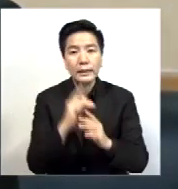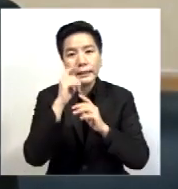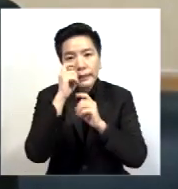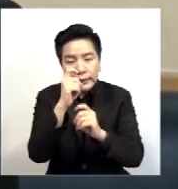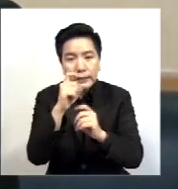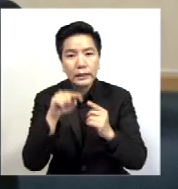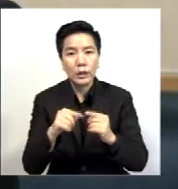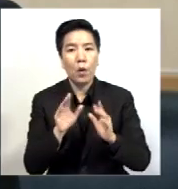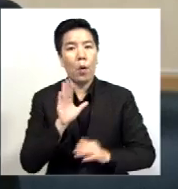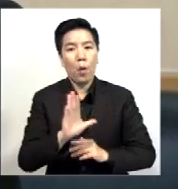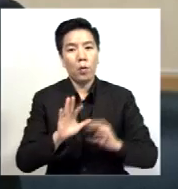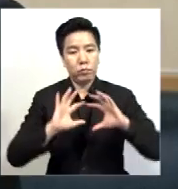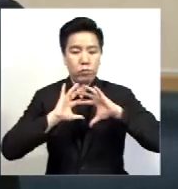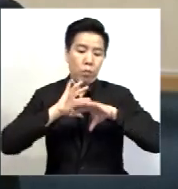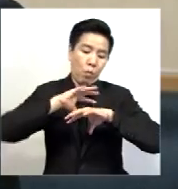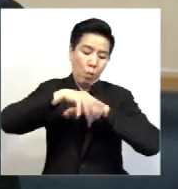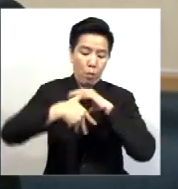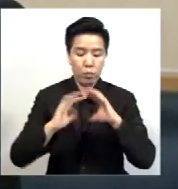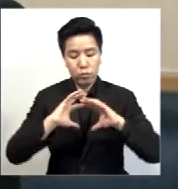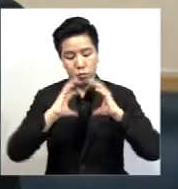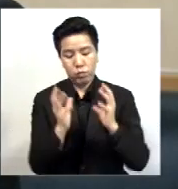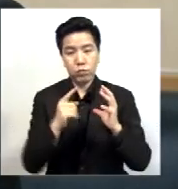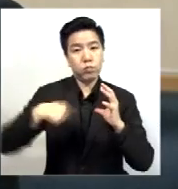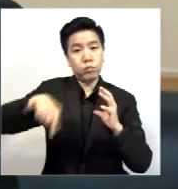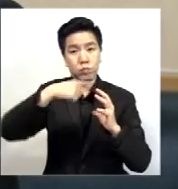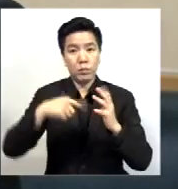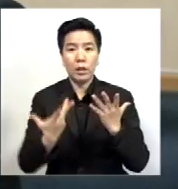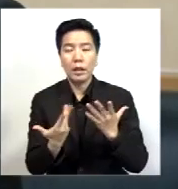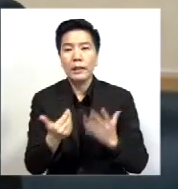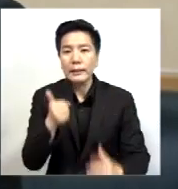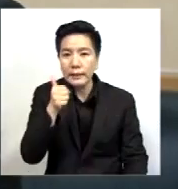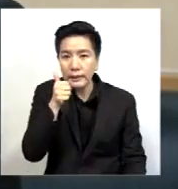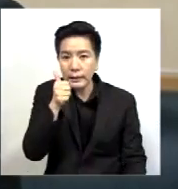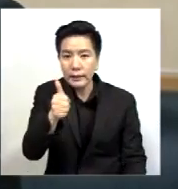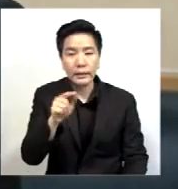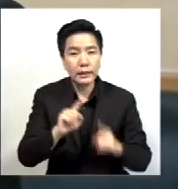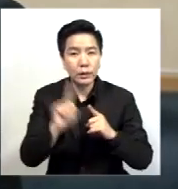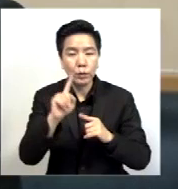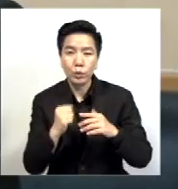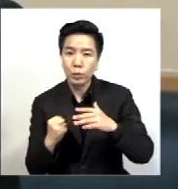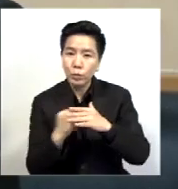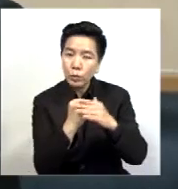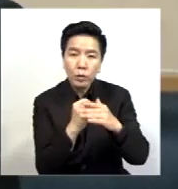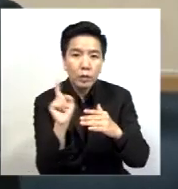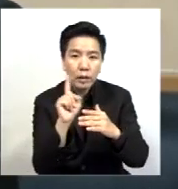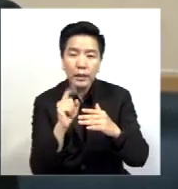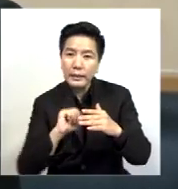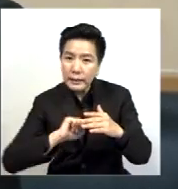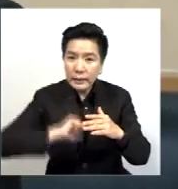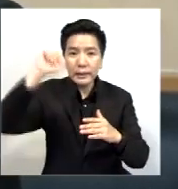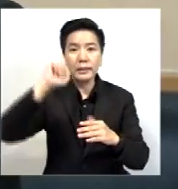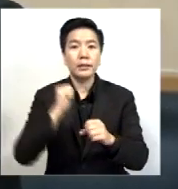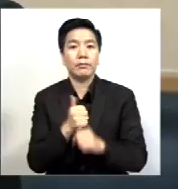าทายของมนุษย์เราทั้งหมดเราอาวุธที่ดีที่สุดที่จะป้องกันและเอาชนะกับสง